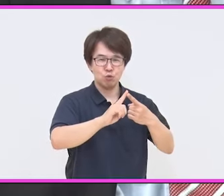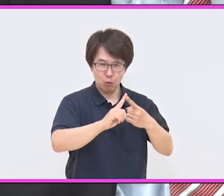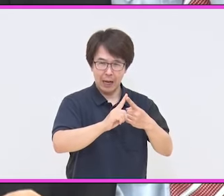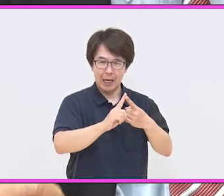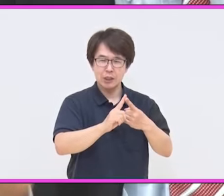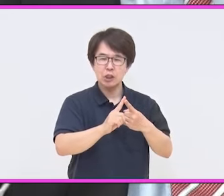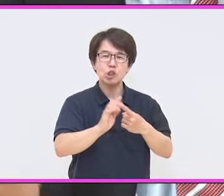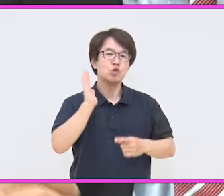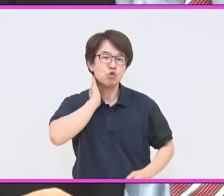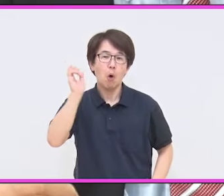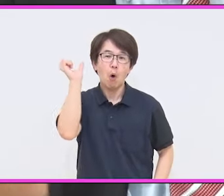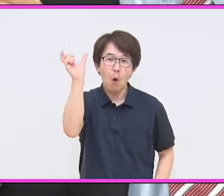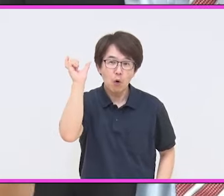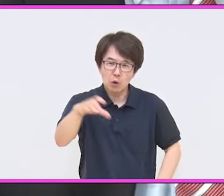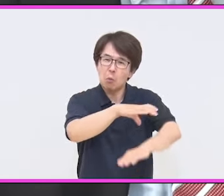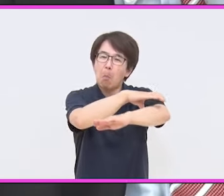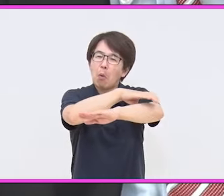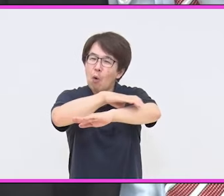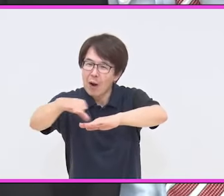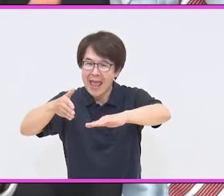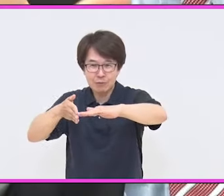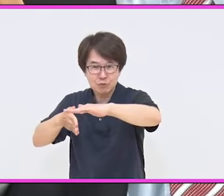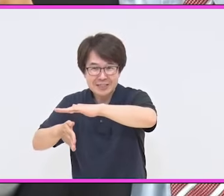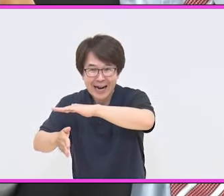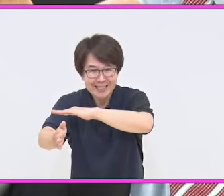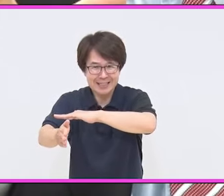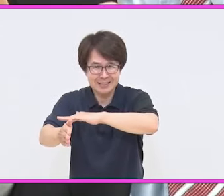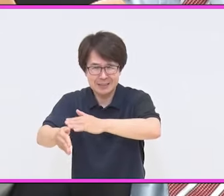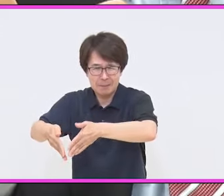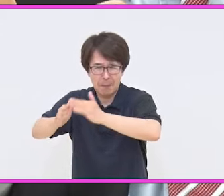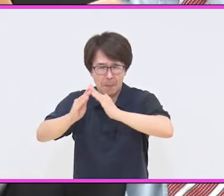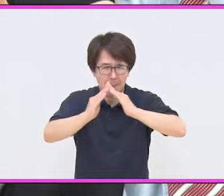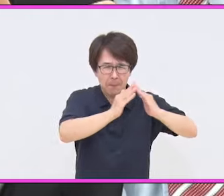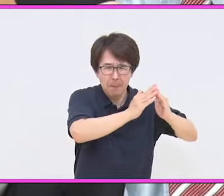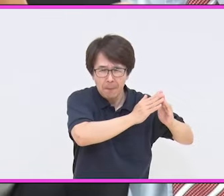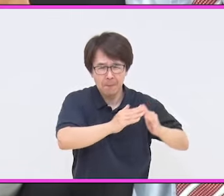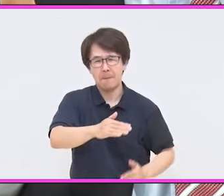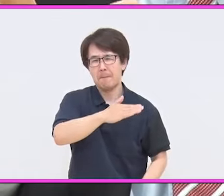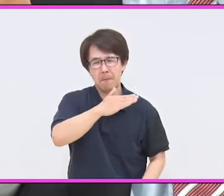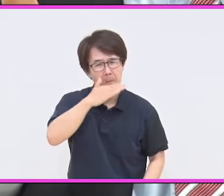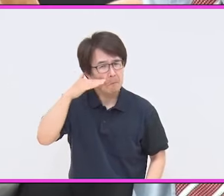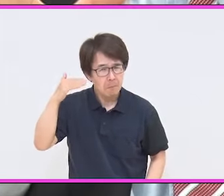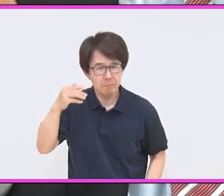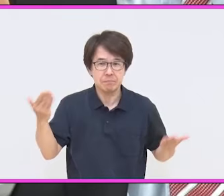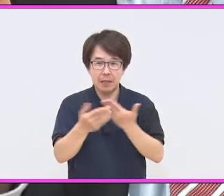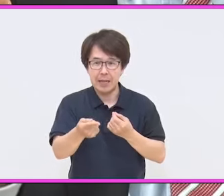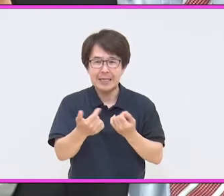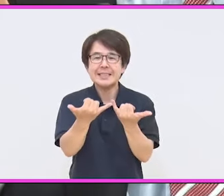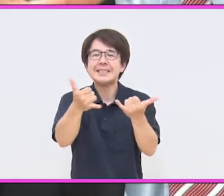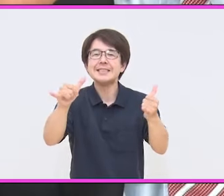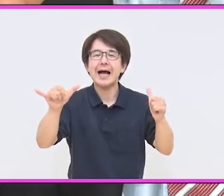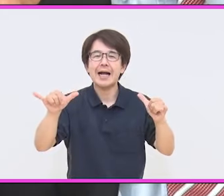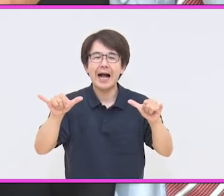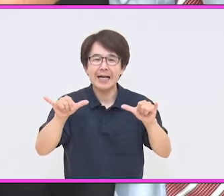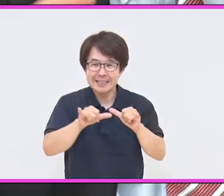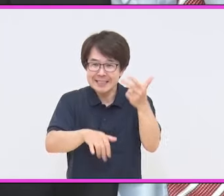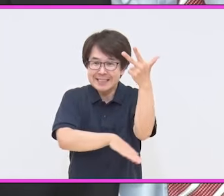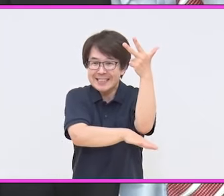速とかモノレールとか地下鉄っていうのがみんなドワッとできてですね、いわゆる社会資本ってインフラストラクチャー